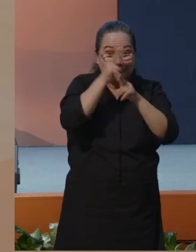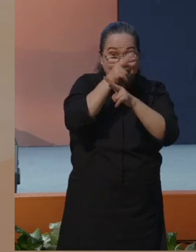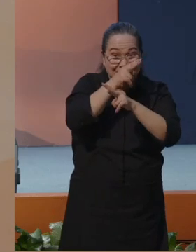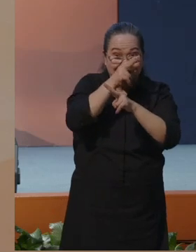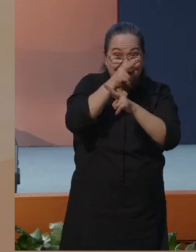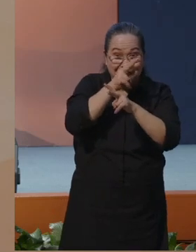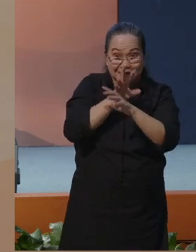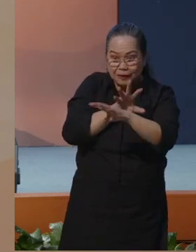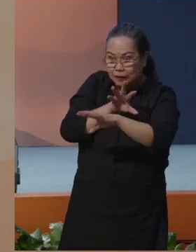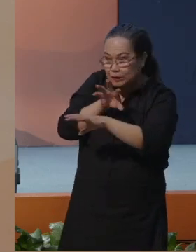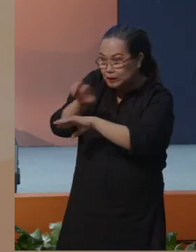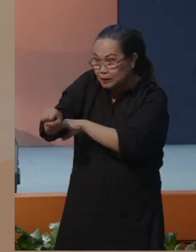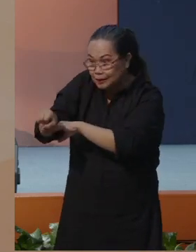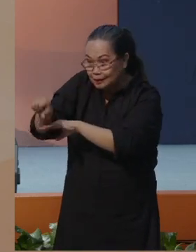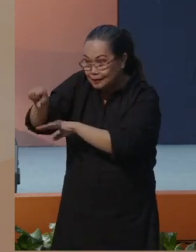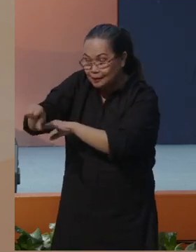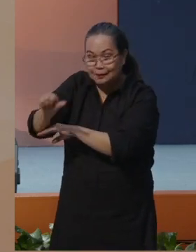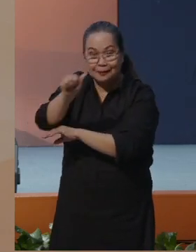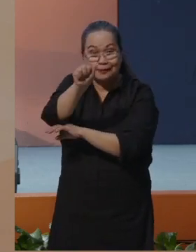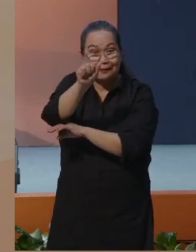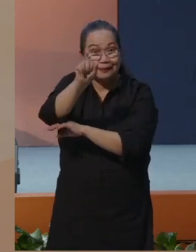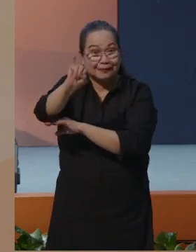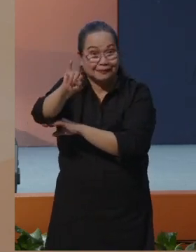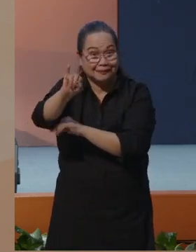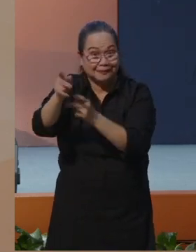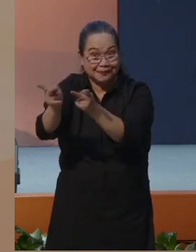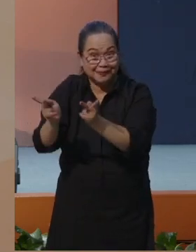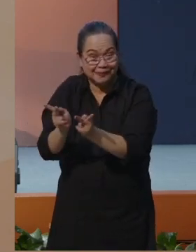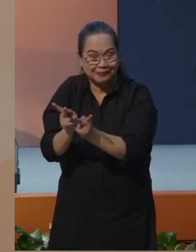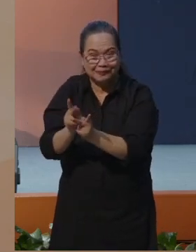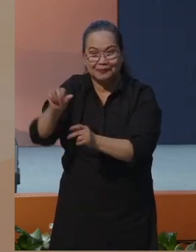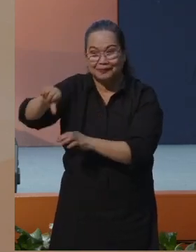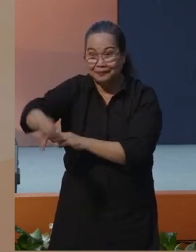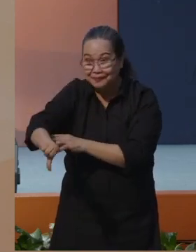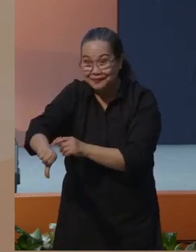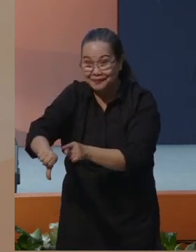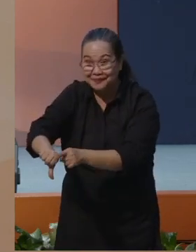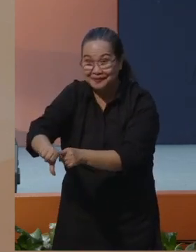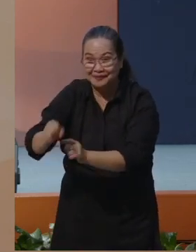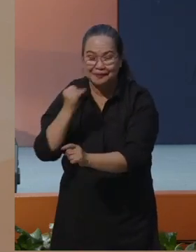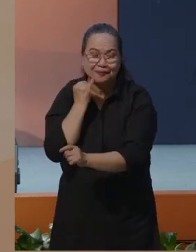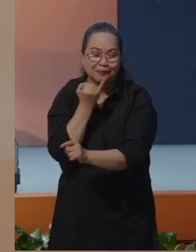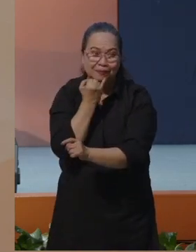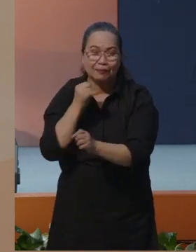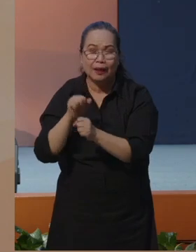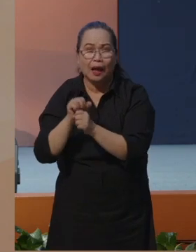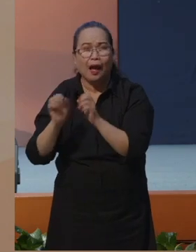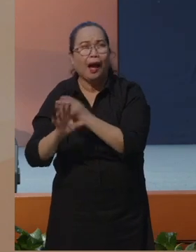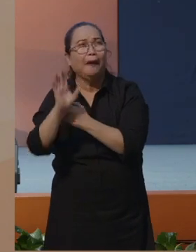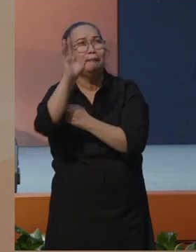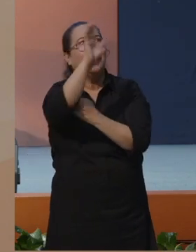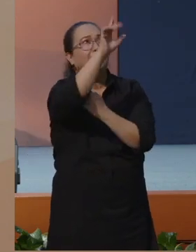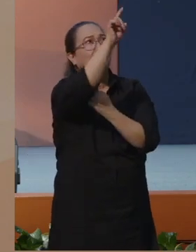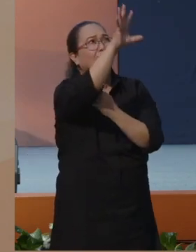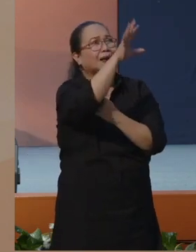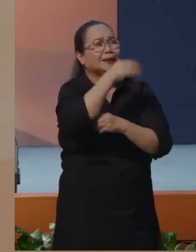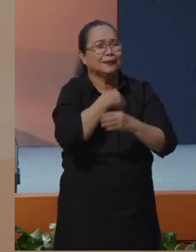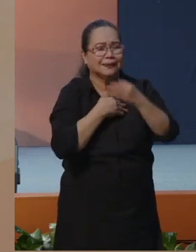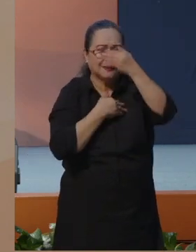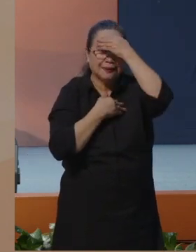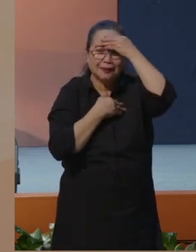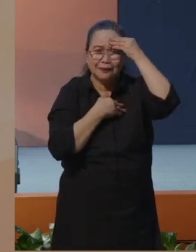silang manalangin. Yung panlilin lang ng Gibeon, natuto silang magsangguni sa Diyos. Pati